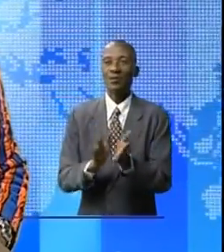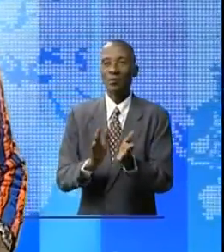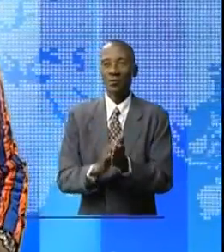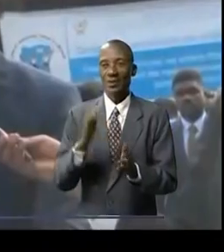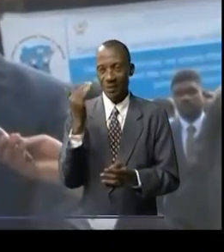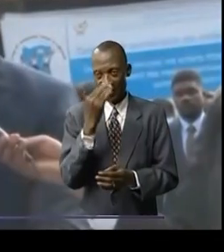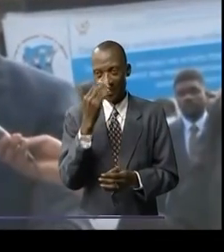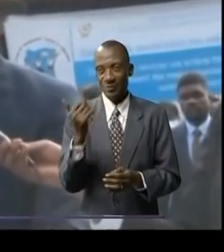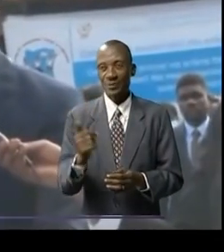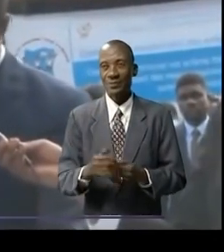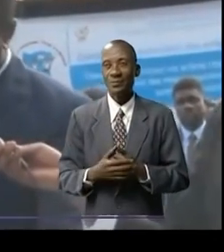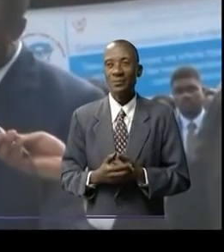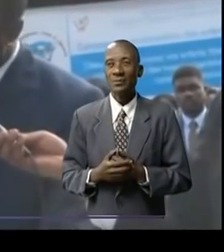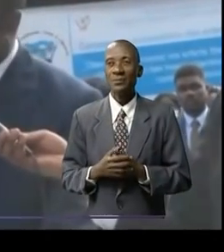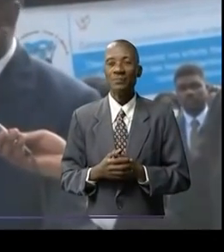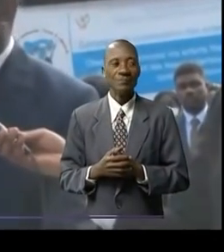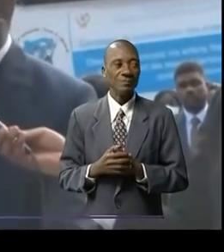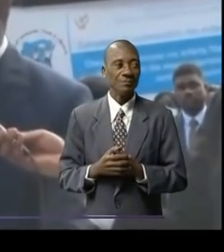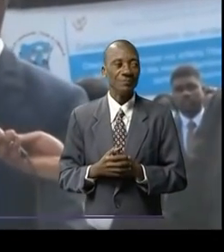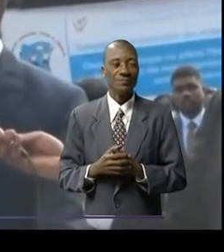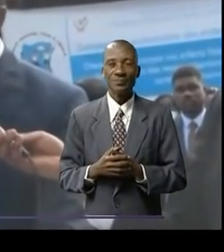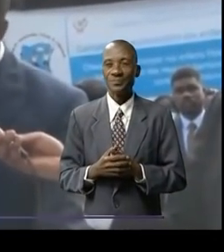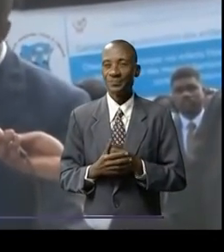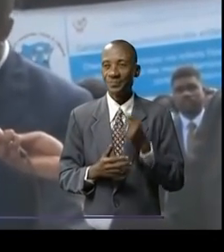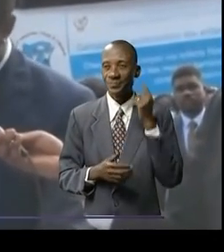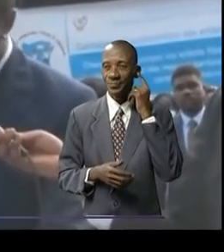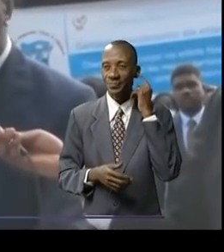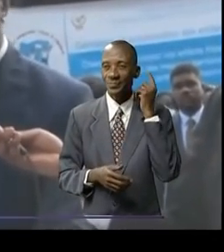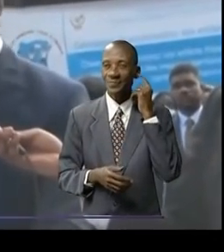reportage. Ouverte l'année scolaire